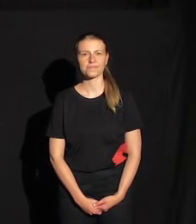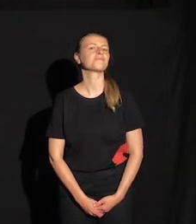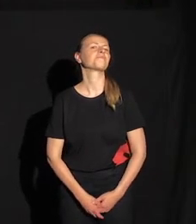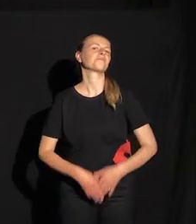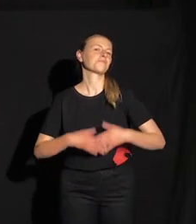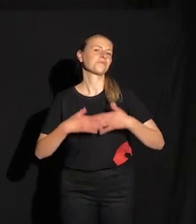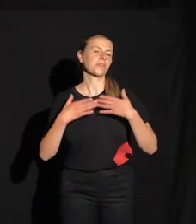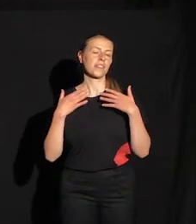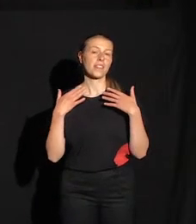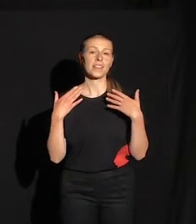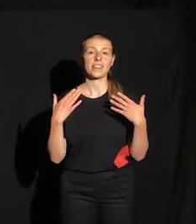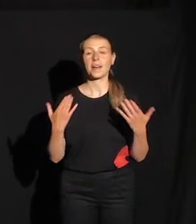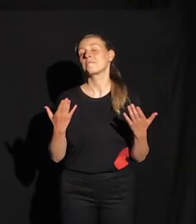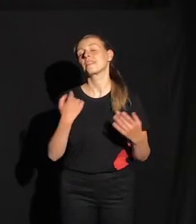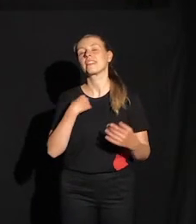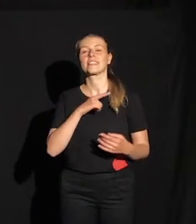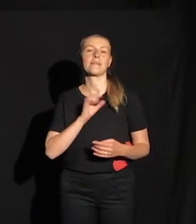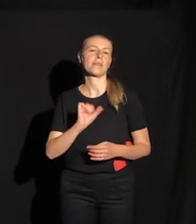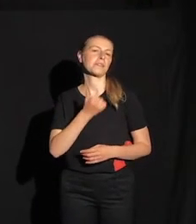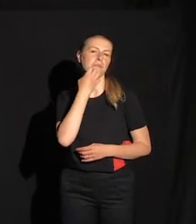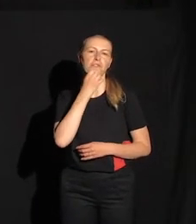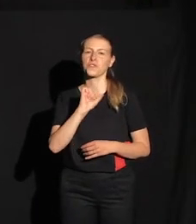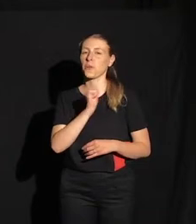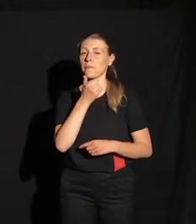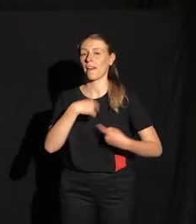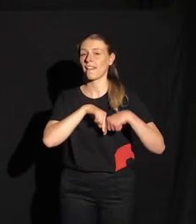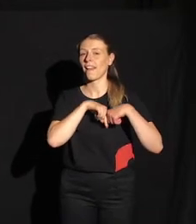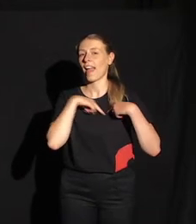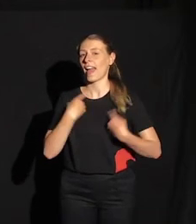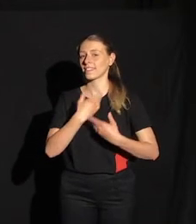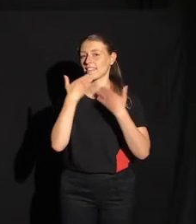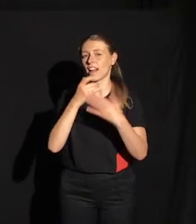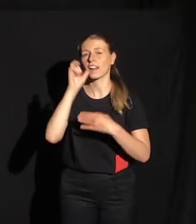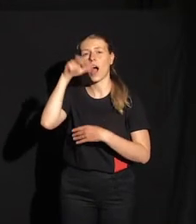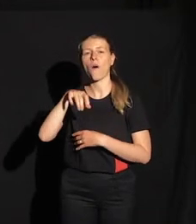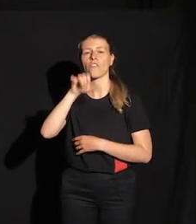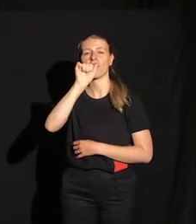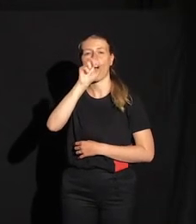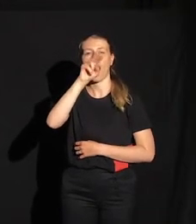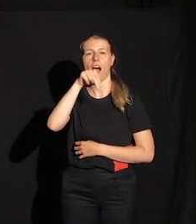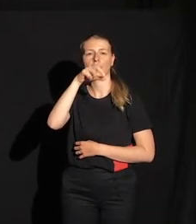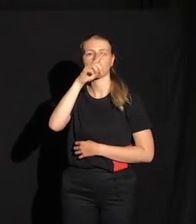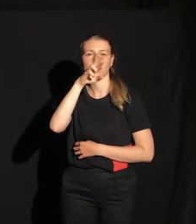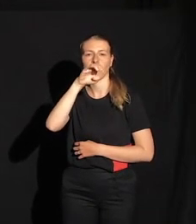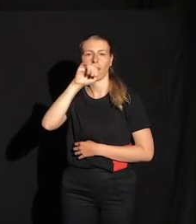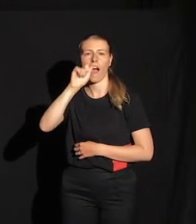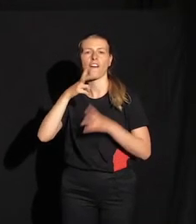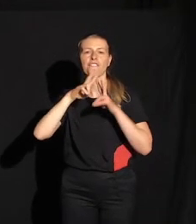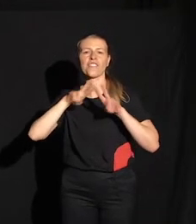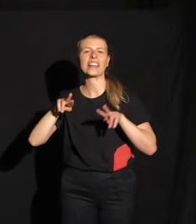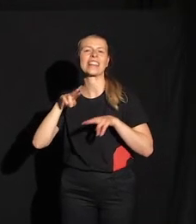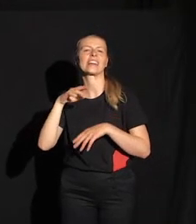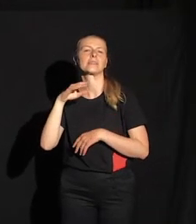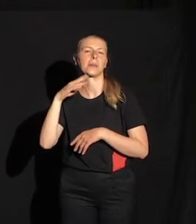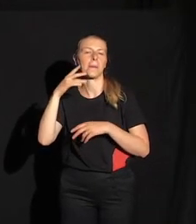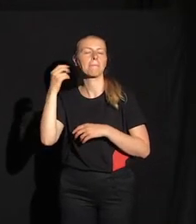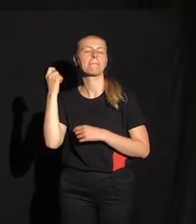Ja, ich möchte erstmal nochmal ganz herzlichen Dank an Andrea Friedrichsmeier sagen, die diesen tollen Film gemacht hat.